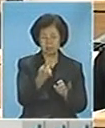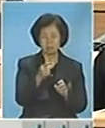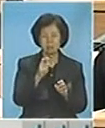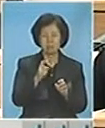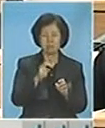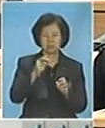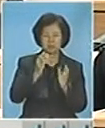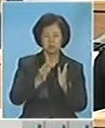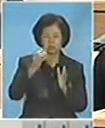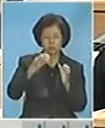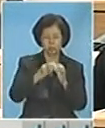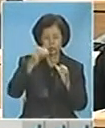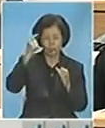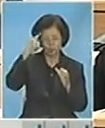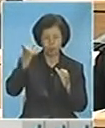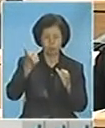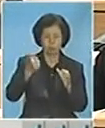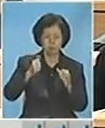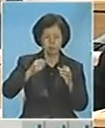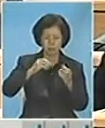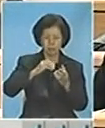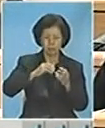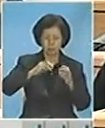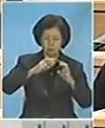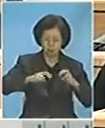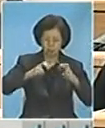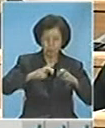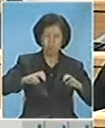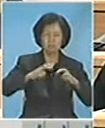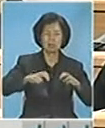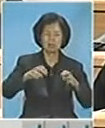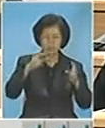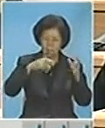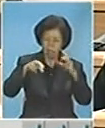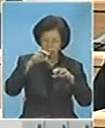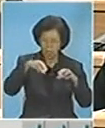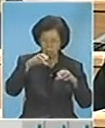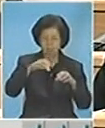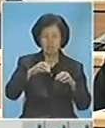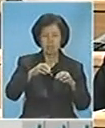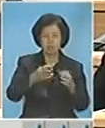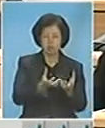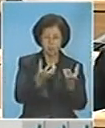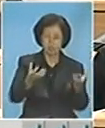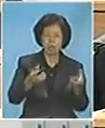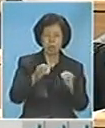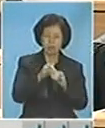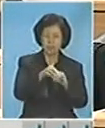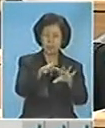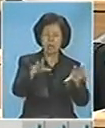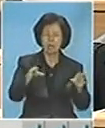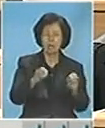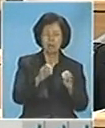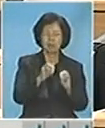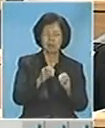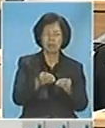าค้นคว้าวิจัยและบำรุงสรรพวิชาแล้วก็นำผลงานเนี่ยมาที่สร้างสรรค์ออกมาเนี่ยเผยแพร่ให้แก่